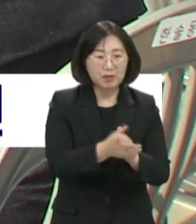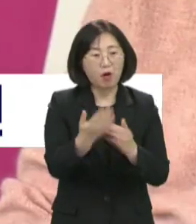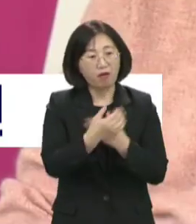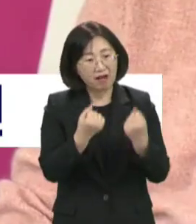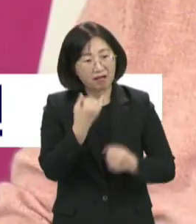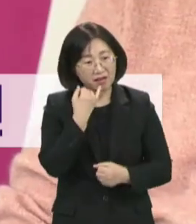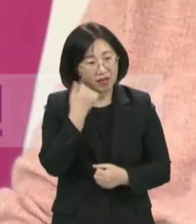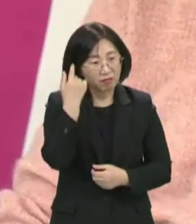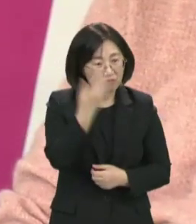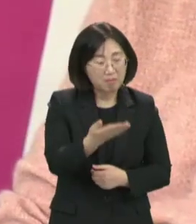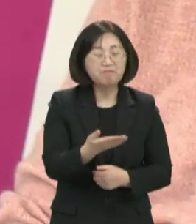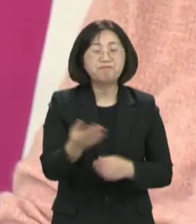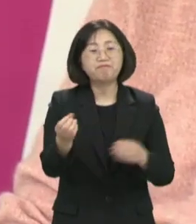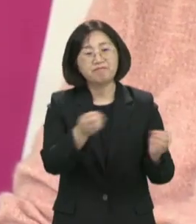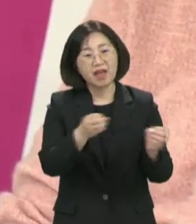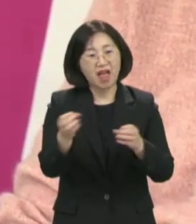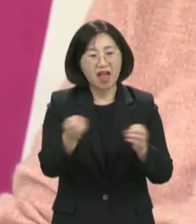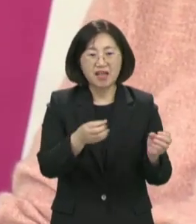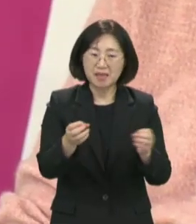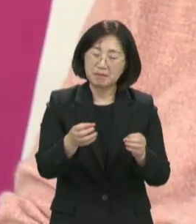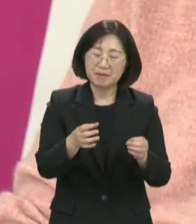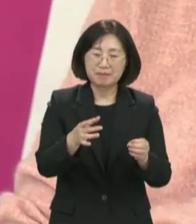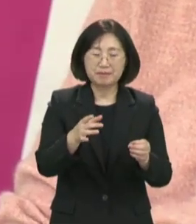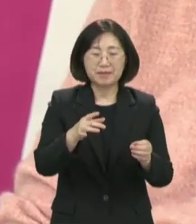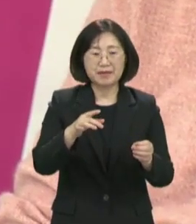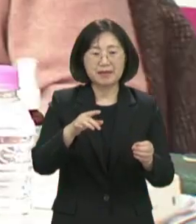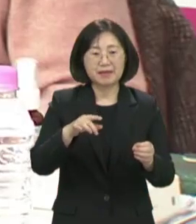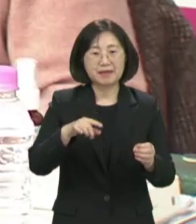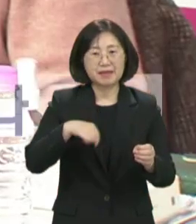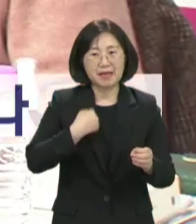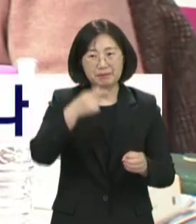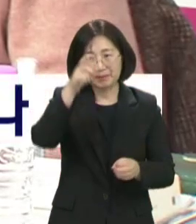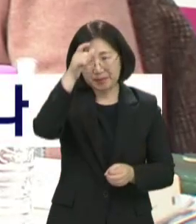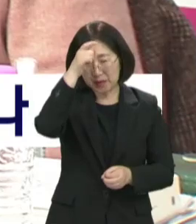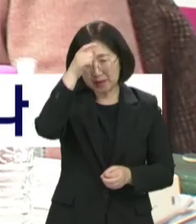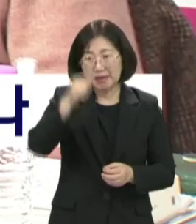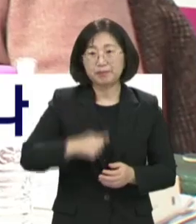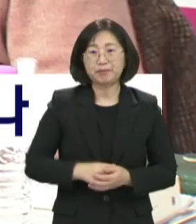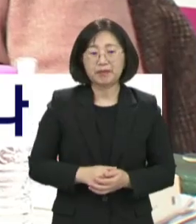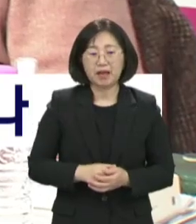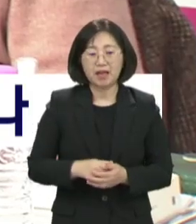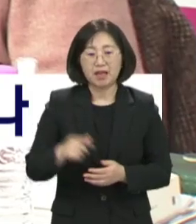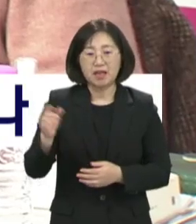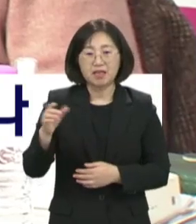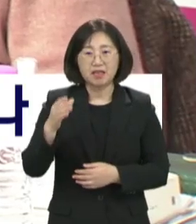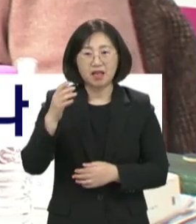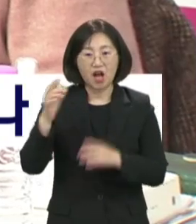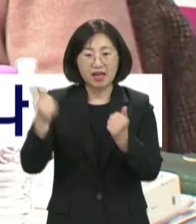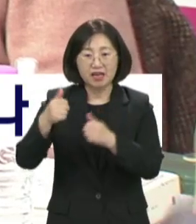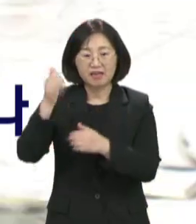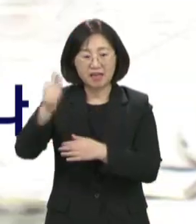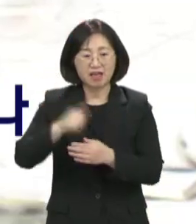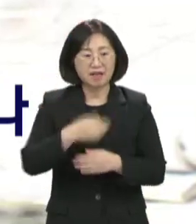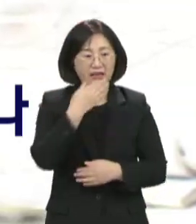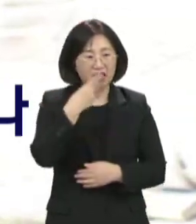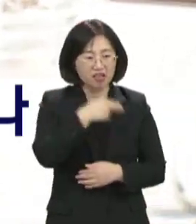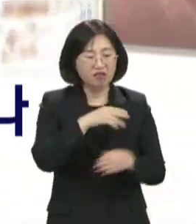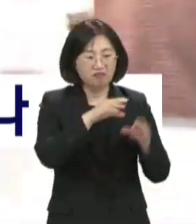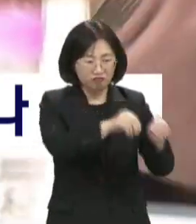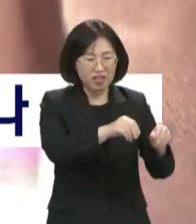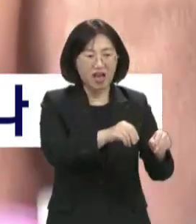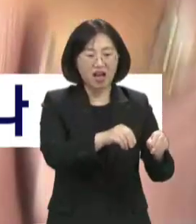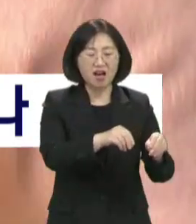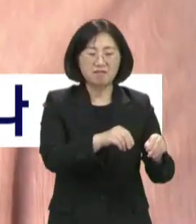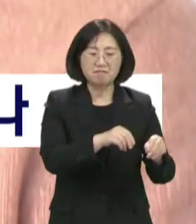이어진 대화에선 평행선을 이어갔습니다. 임 의장은 우선적인 단식 중단을, 최 시장은 끝장 토론을 통한 결론으로